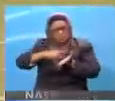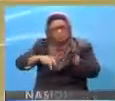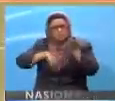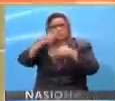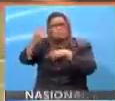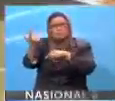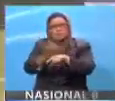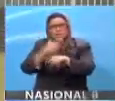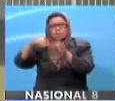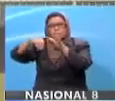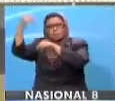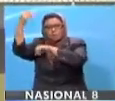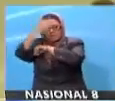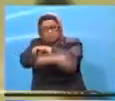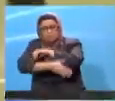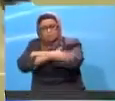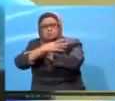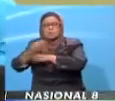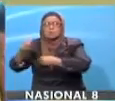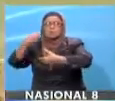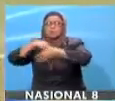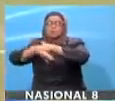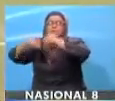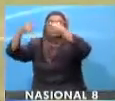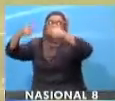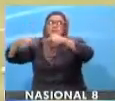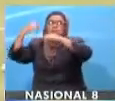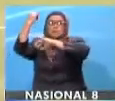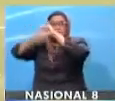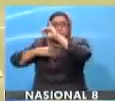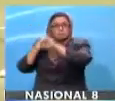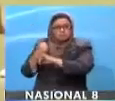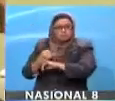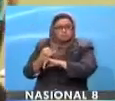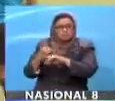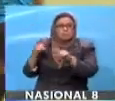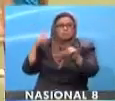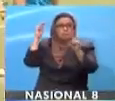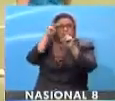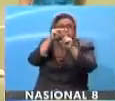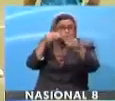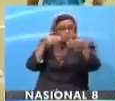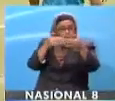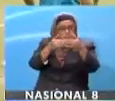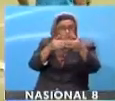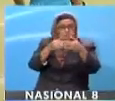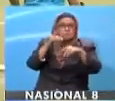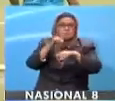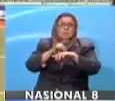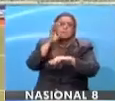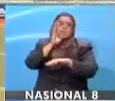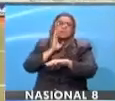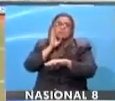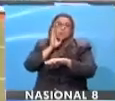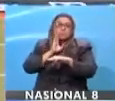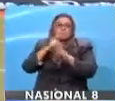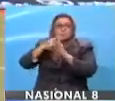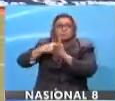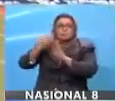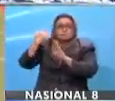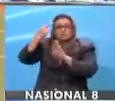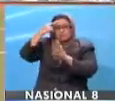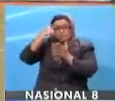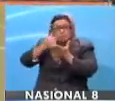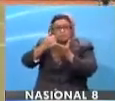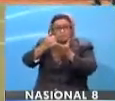negara selain penyertaan kekejohanan antarabangsa. Misi terdekat skuad hoki negara adalah Liga Dunia di Belgium bulan depan bagi memburu slot ke Sukan